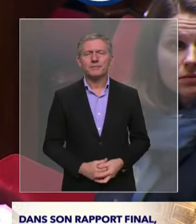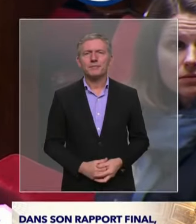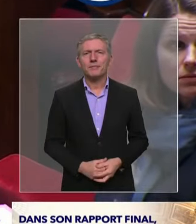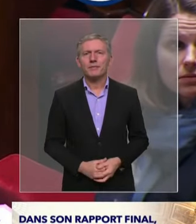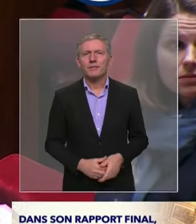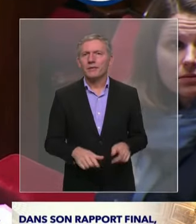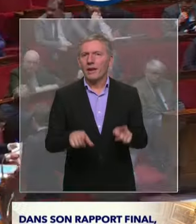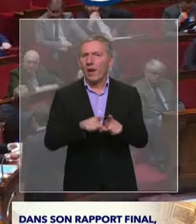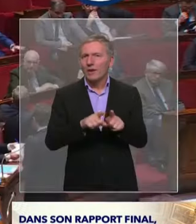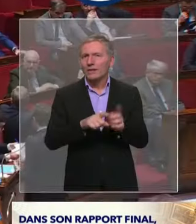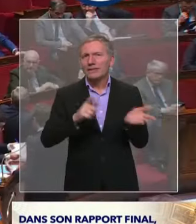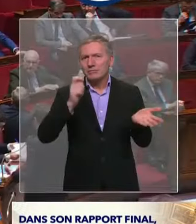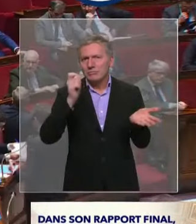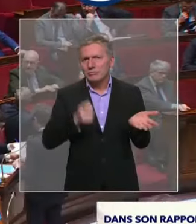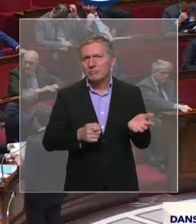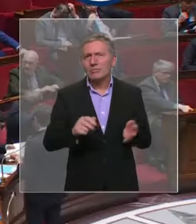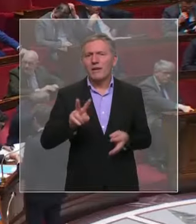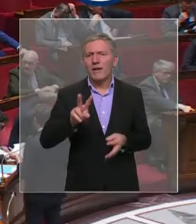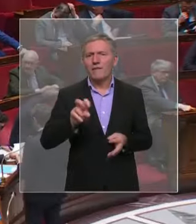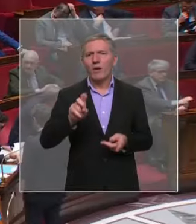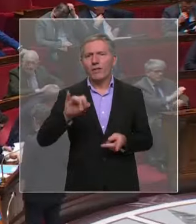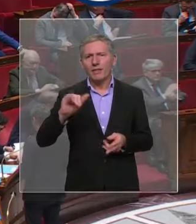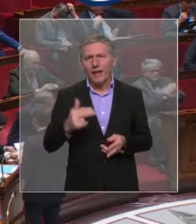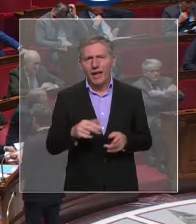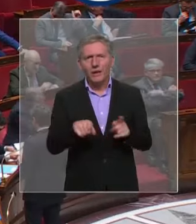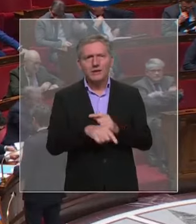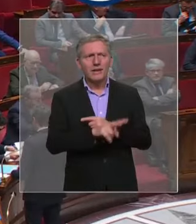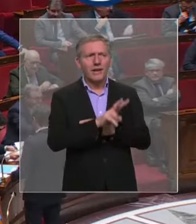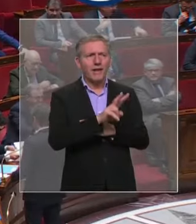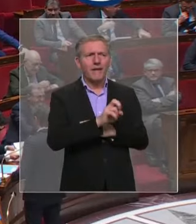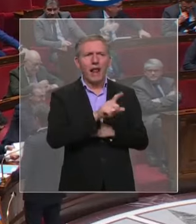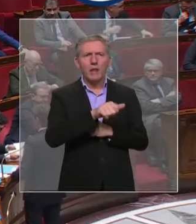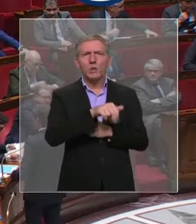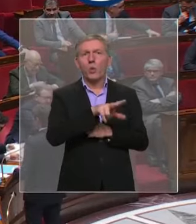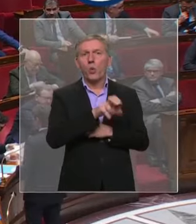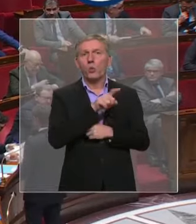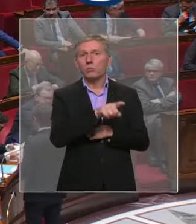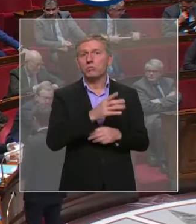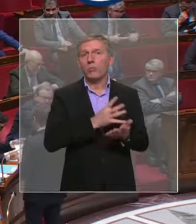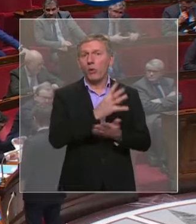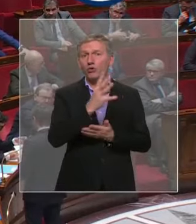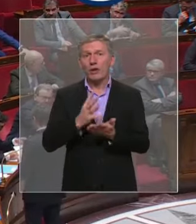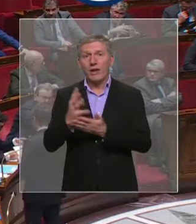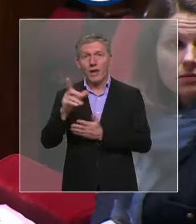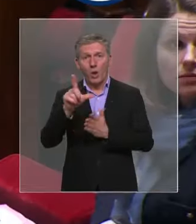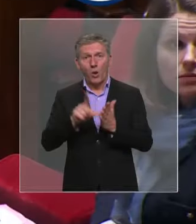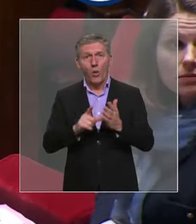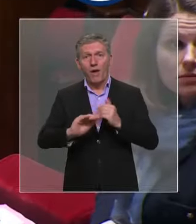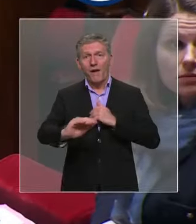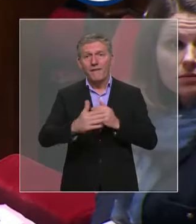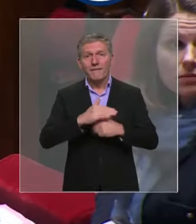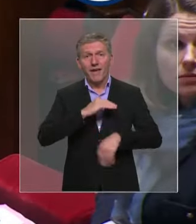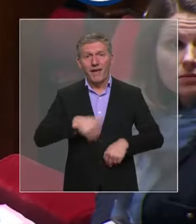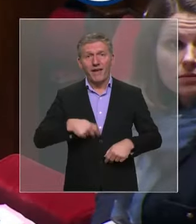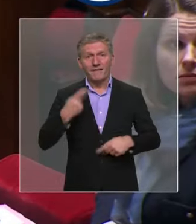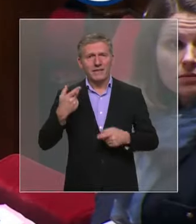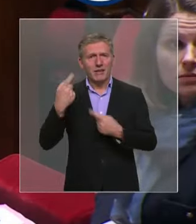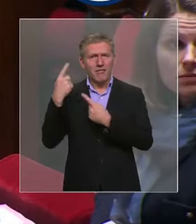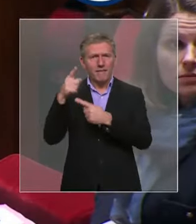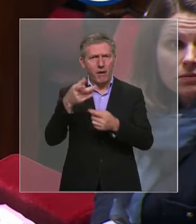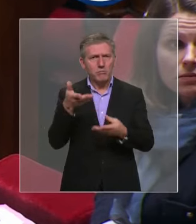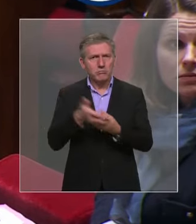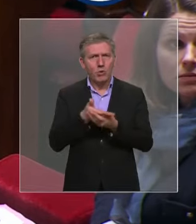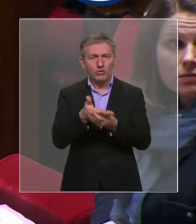Je veux saluer Catherine Vautrin et Frédéric Valtoux qui défendront le projet de loi sur la fin de vie devant vous. Monsieur le